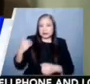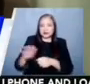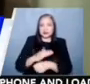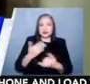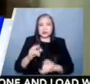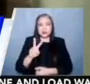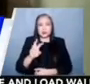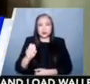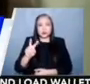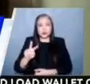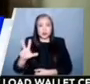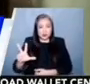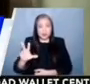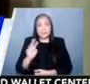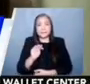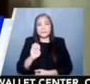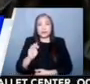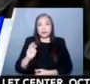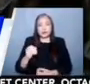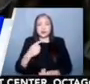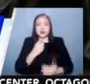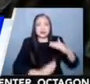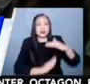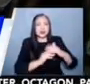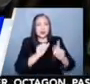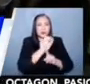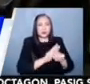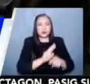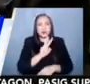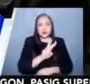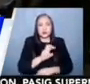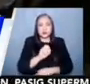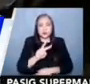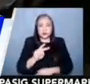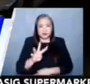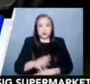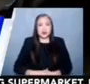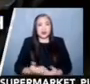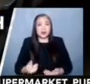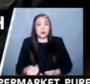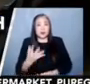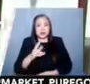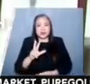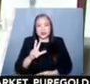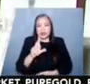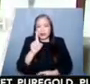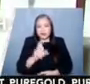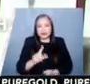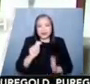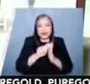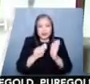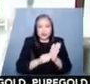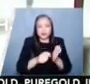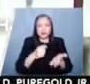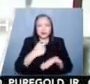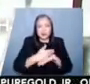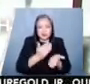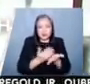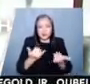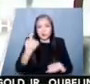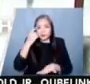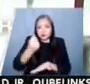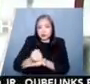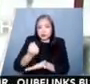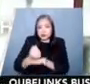ang deadline na August 2024 mahigit kalahating trilyong piso ang inilaan Ngayong taon para sa sahod at iba pang